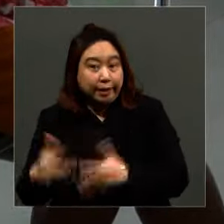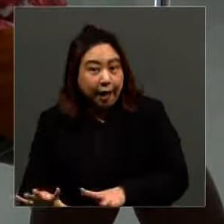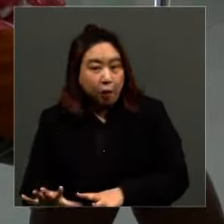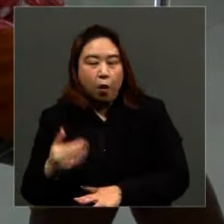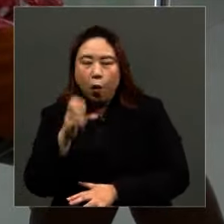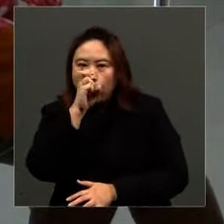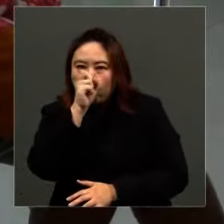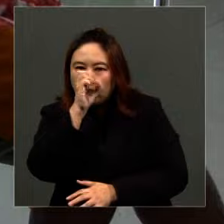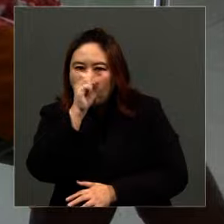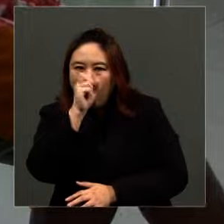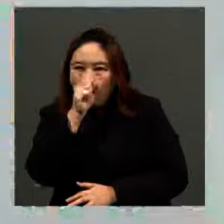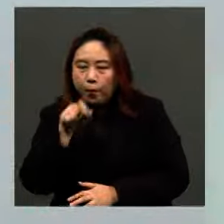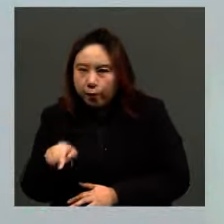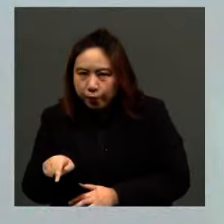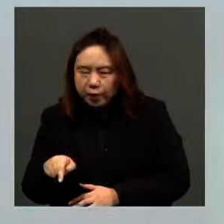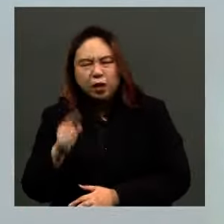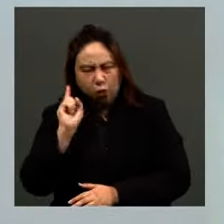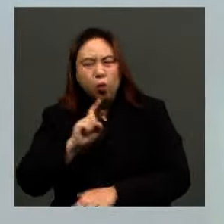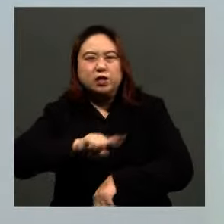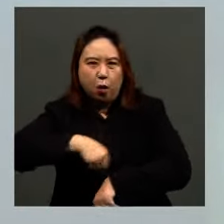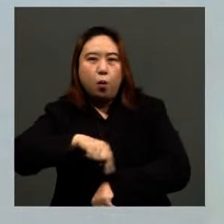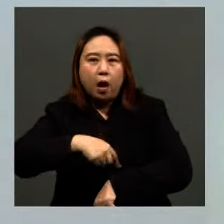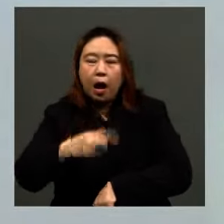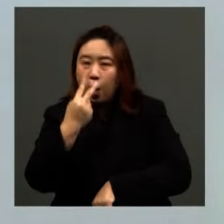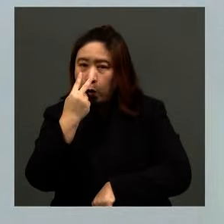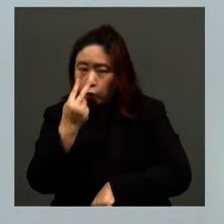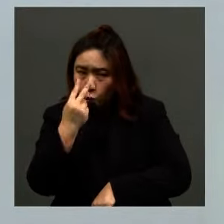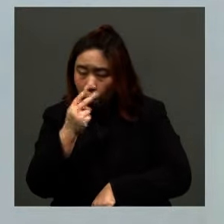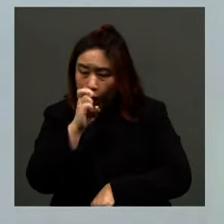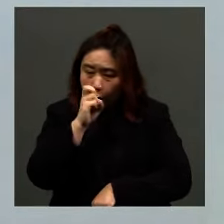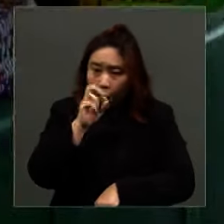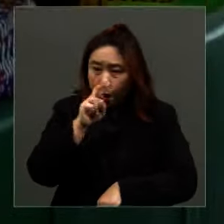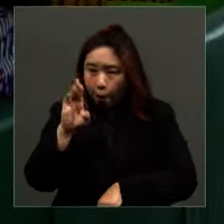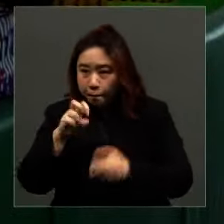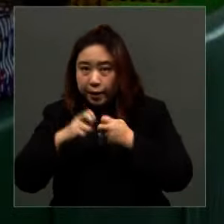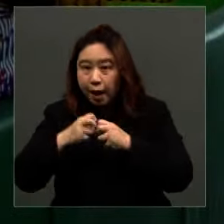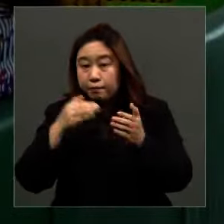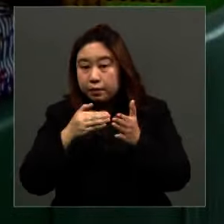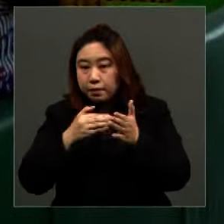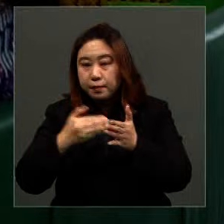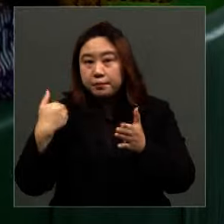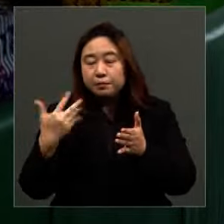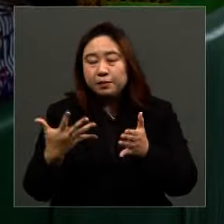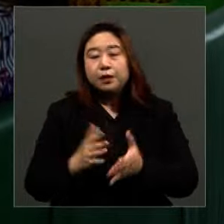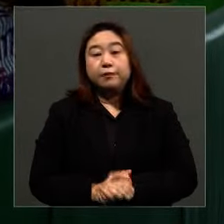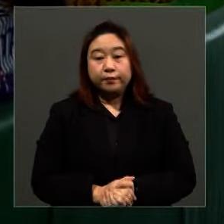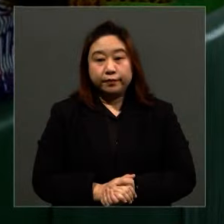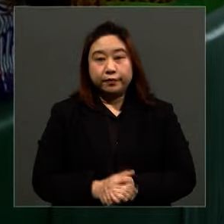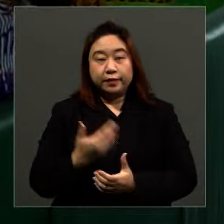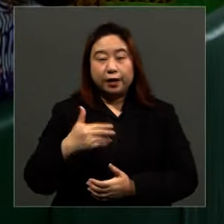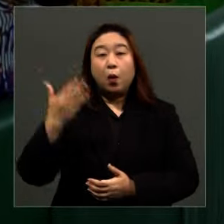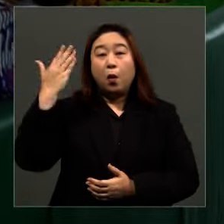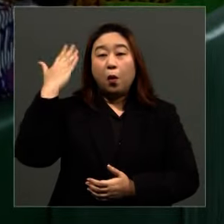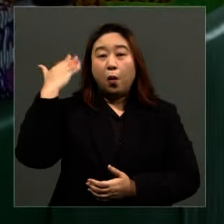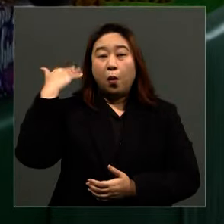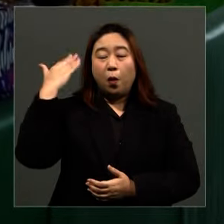ทดสอบระบบซึ่งต้องใช้เวลาพอสมควรเพื่อดูว่ามีความเสถียรหรือไม่ส่วนที่ก่อนหน้านี้นะคะยกเลิกการ